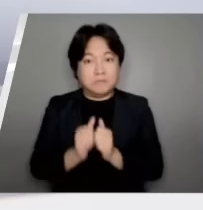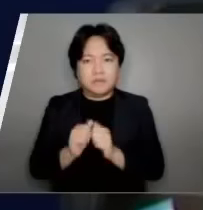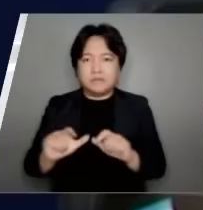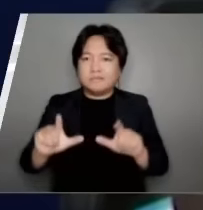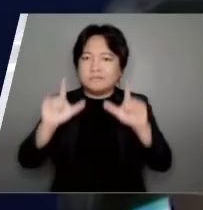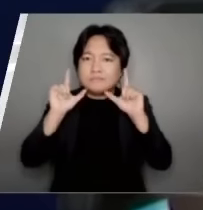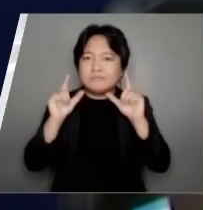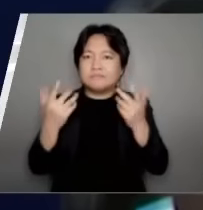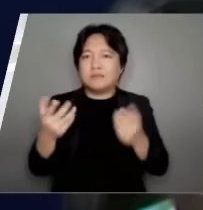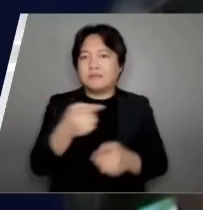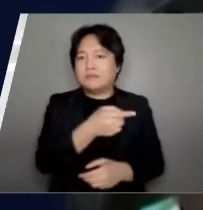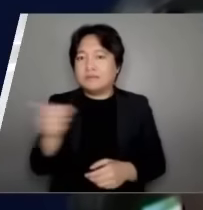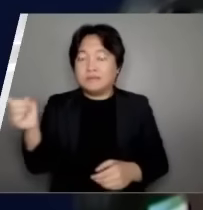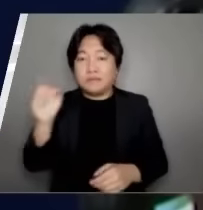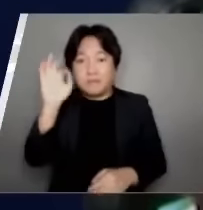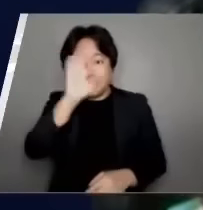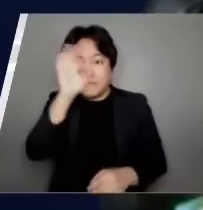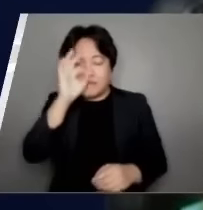bashing. Ginawa niya itong